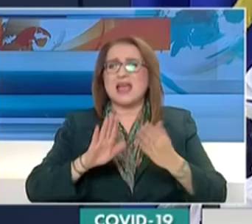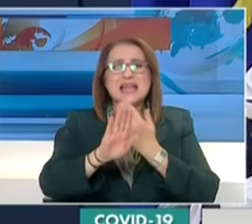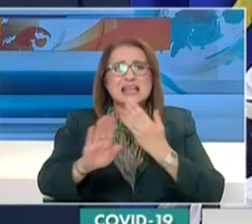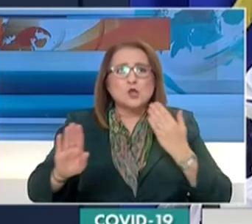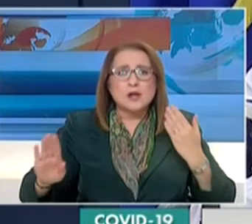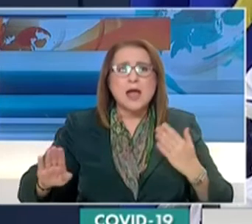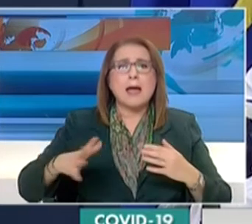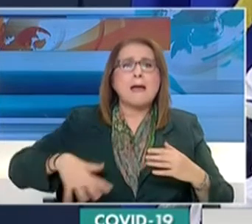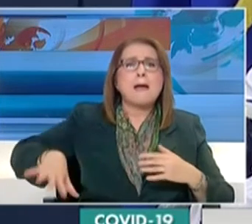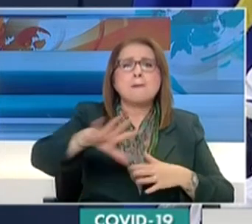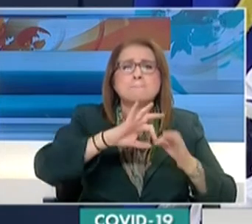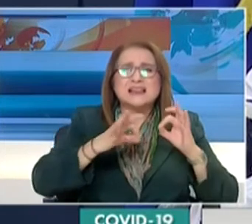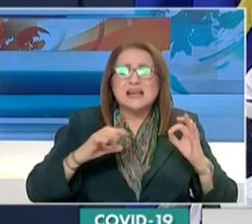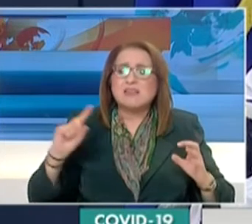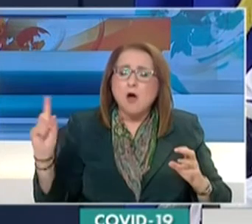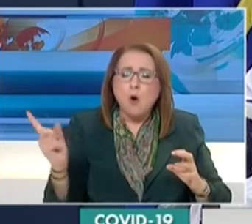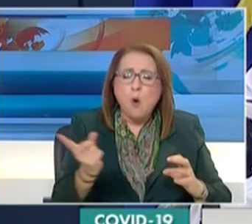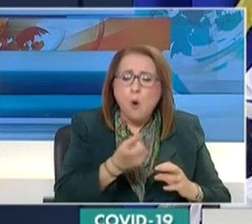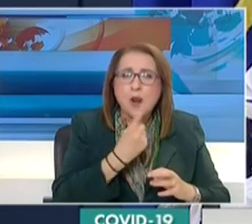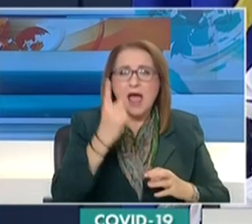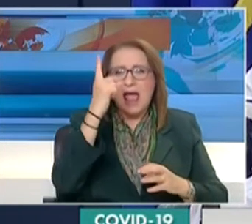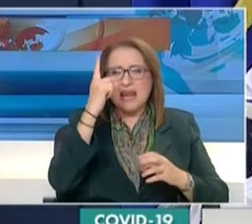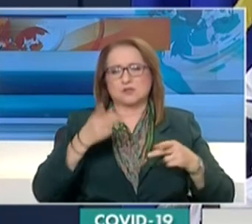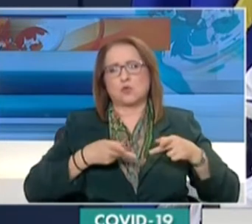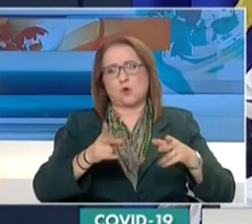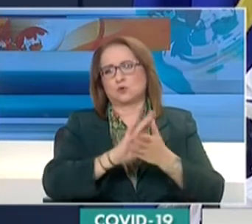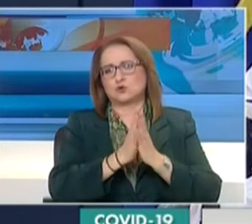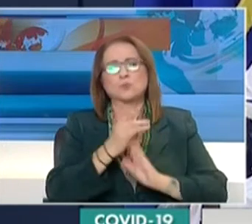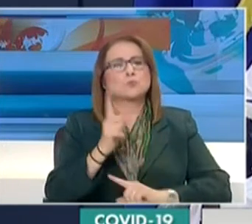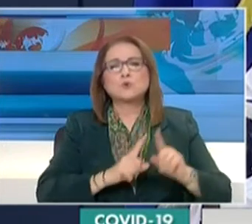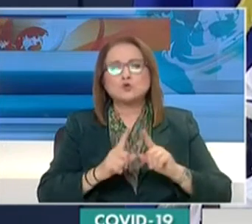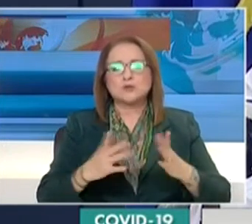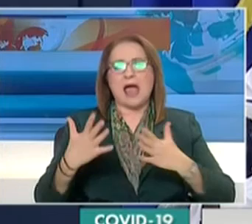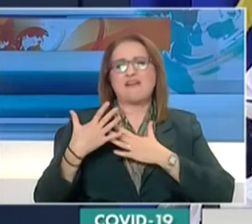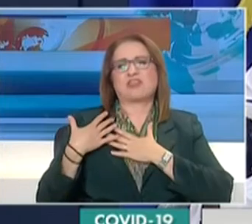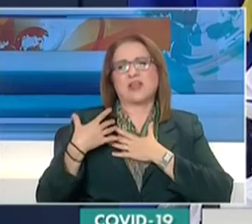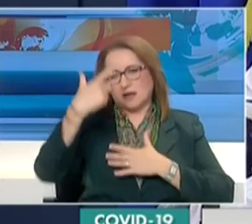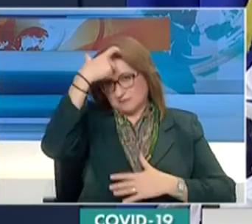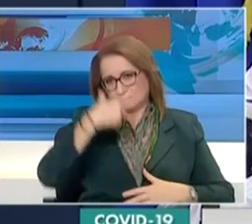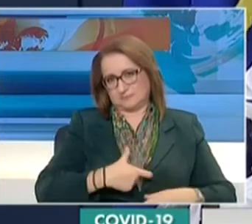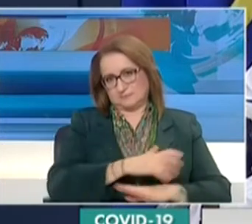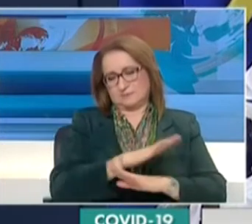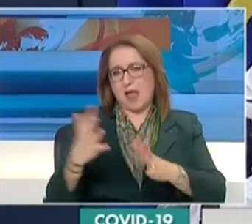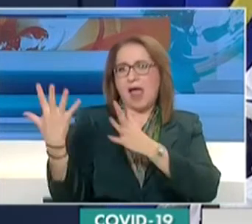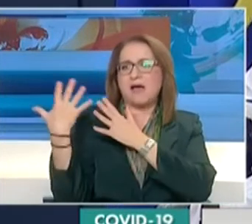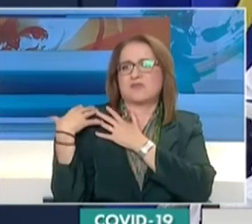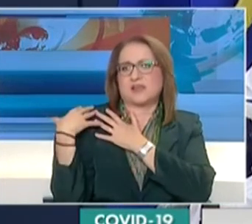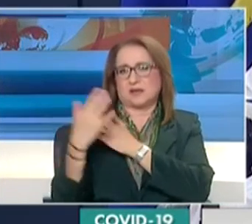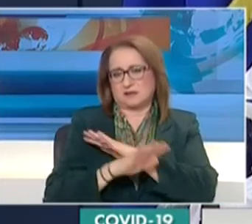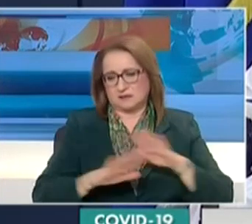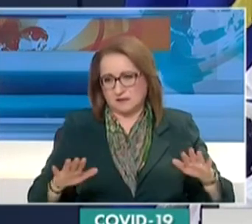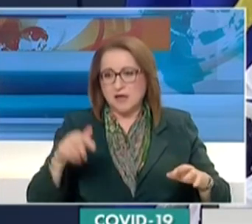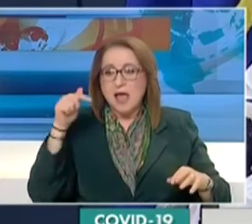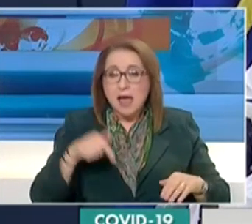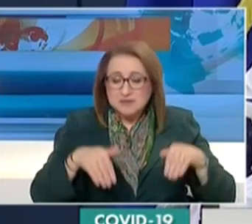μας, είναι ο δρόμος της ατομικής μας ευθύνης. Και αυτό σημαίνει ένα πράγμα. Ακολουθούμε τις